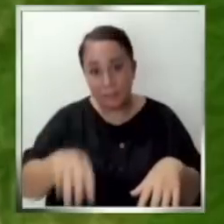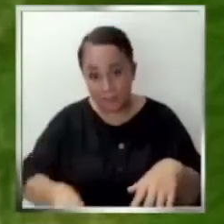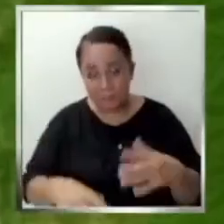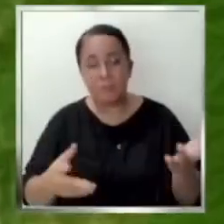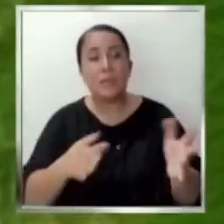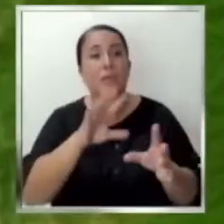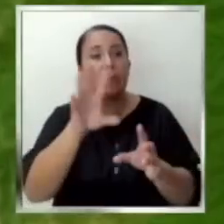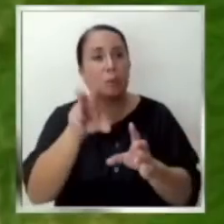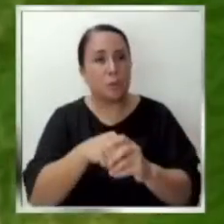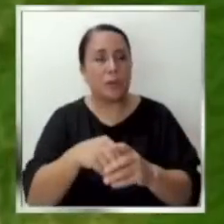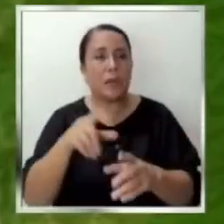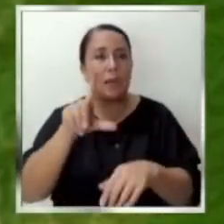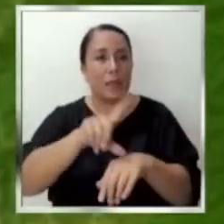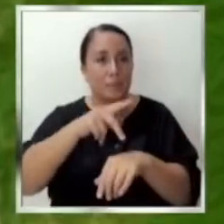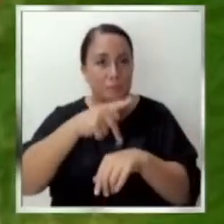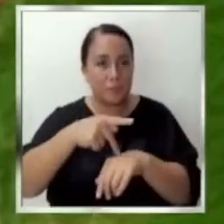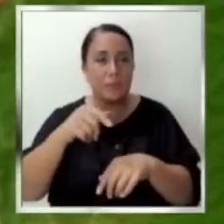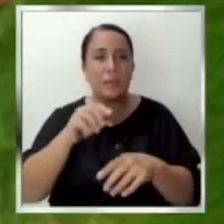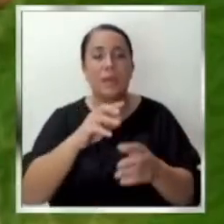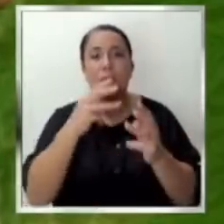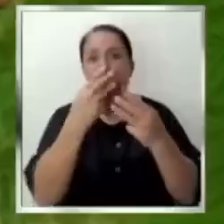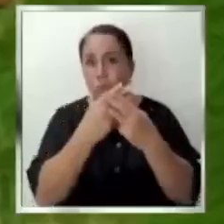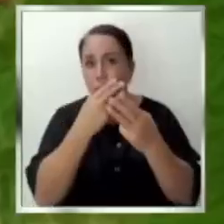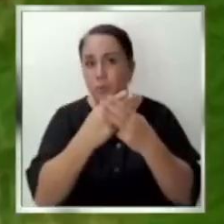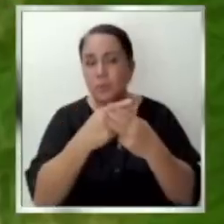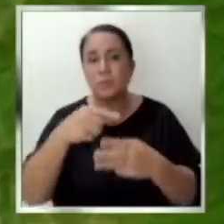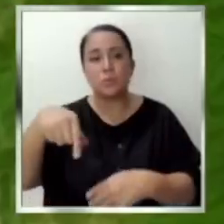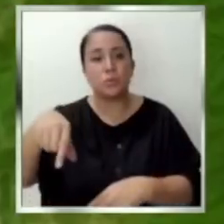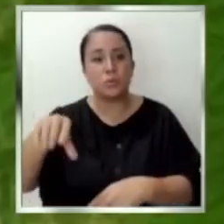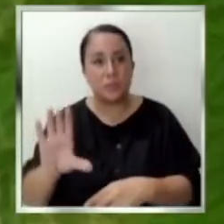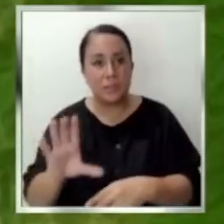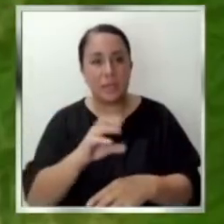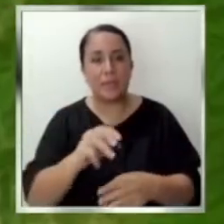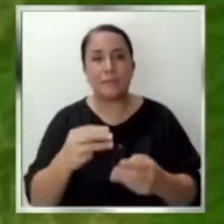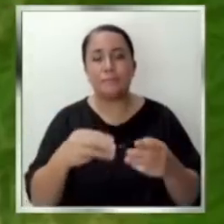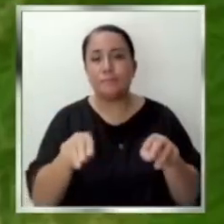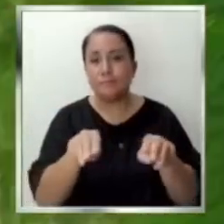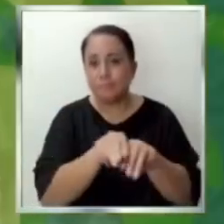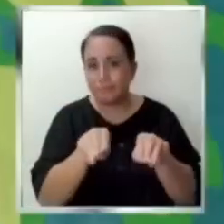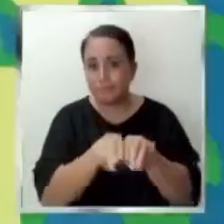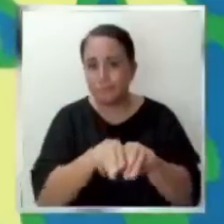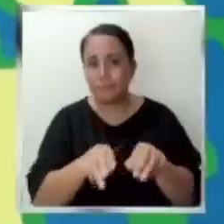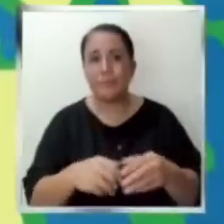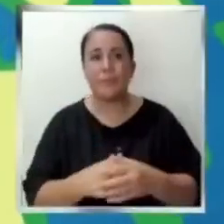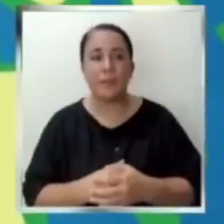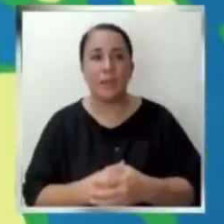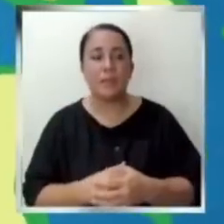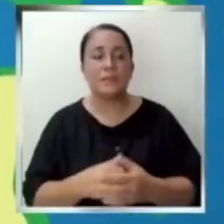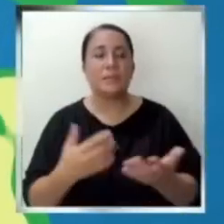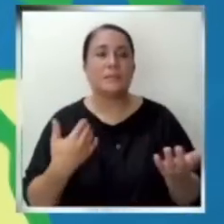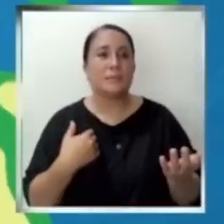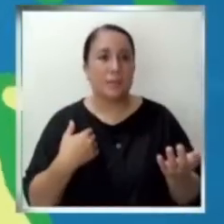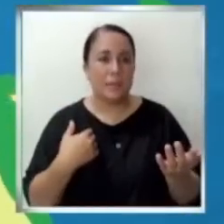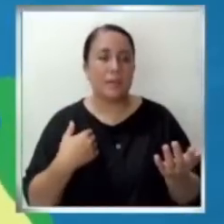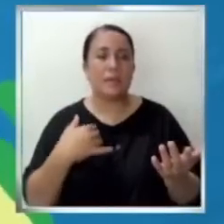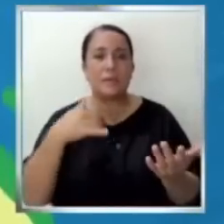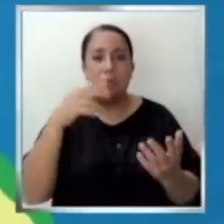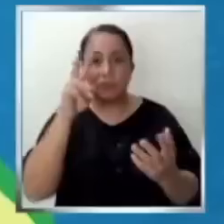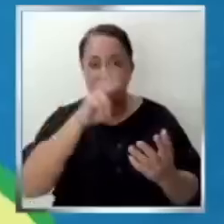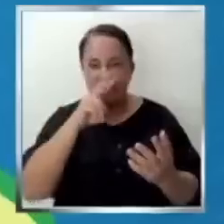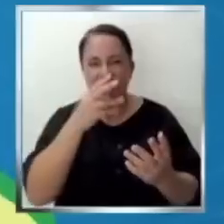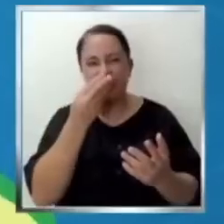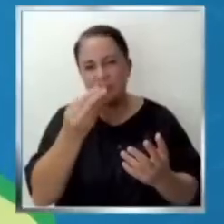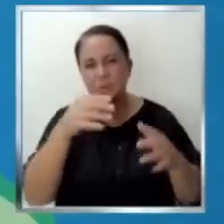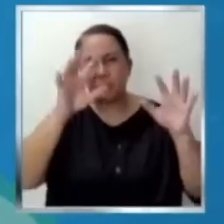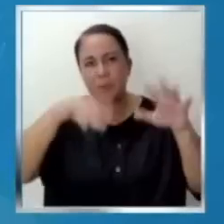dyan ang Las Piñas at Muntinlupa, pati ang Quezon City at Marikina City. Sa Visayas, kaunti pa lang ang uulanin sa umaga,